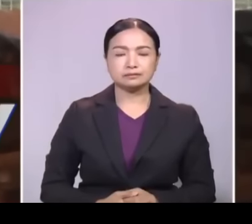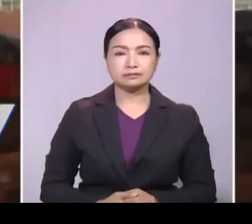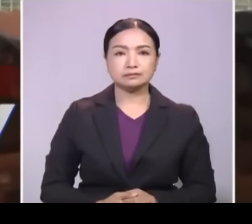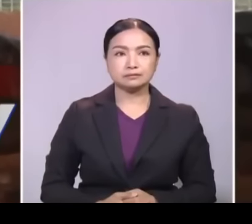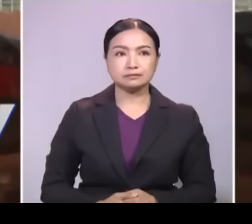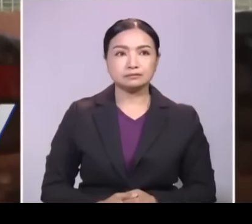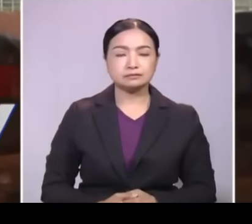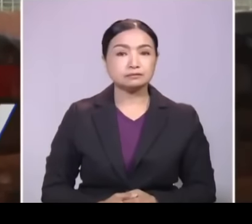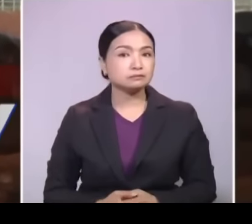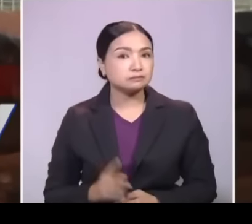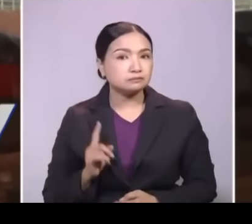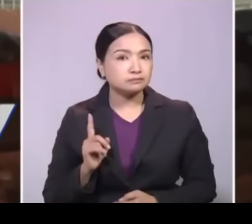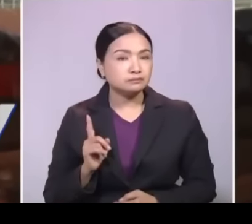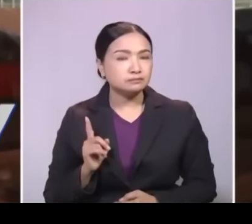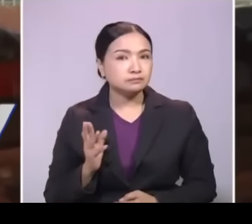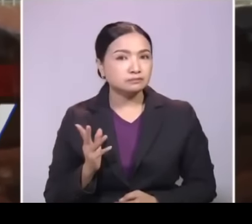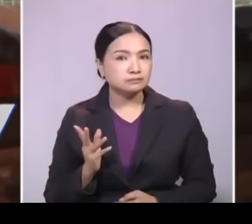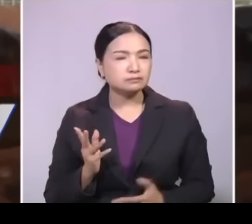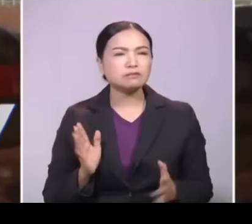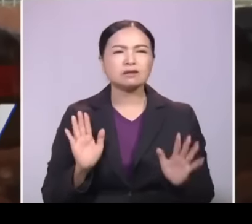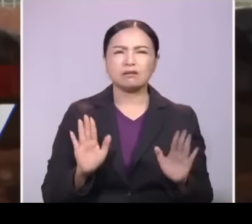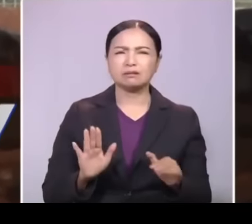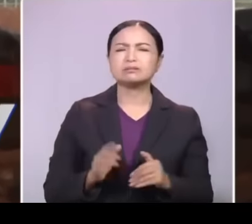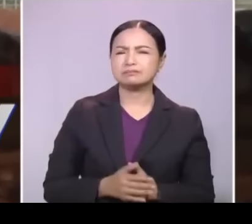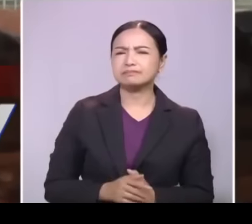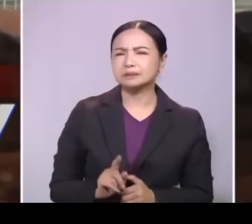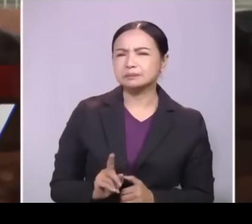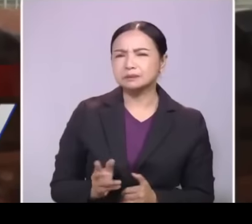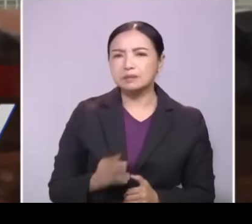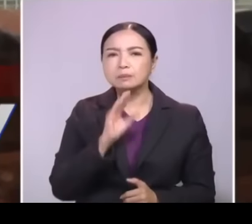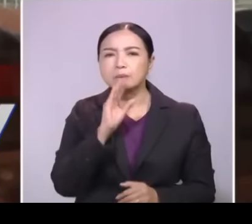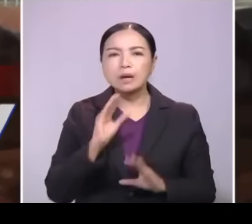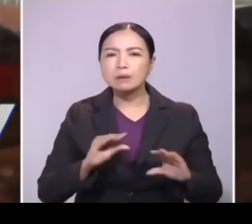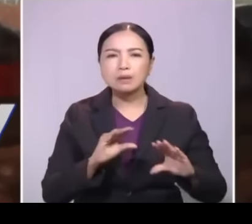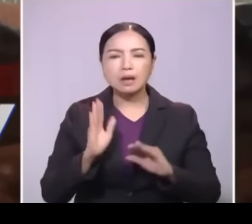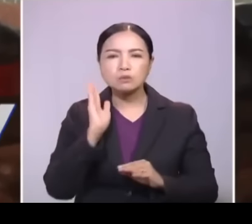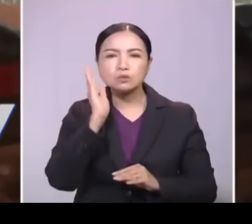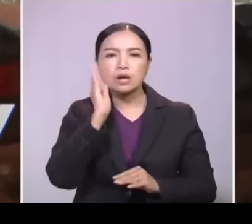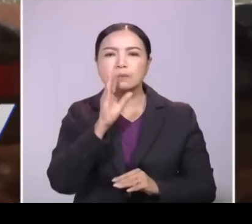เสียงคอเนาะ ไม่ใช่ไม่ใช่ไม่ใช